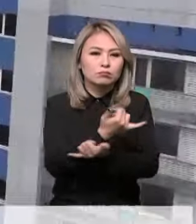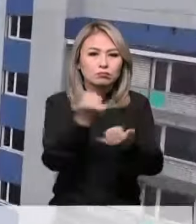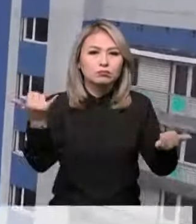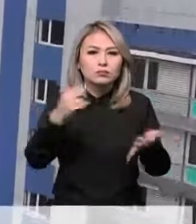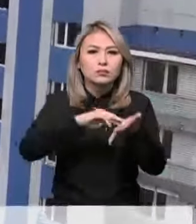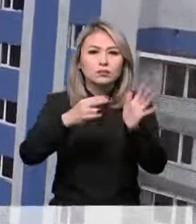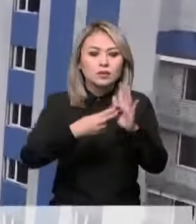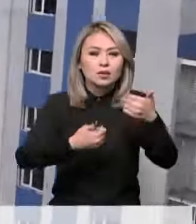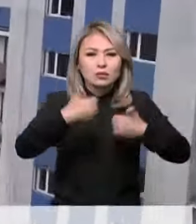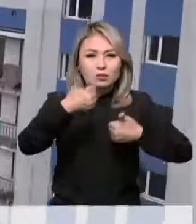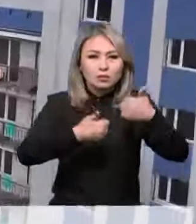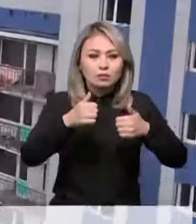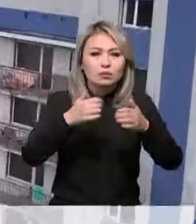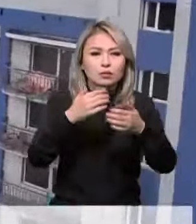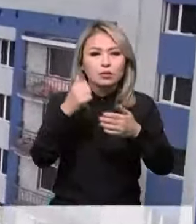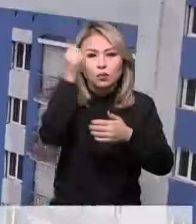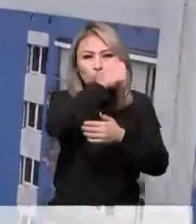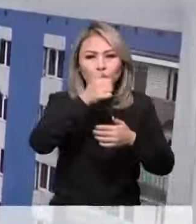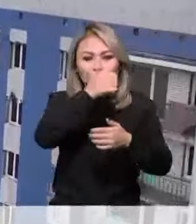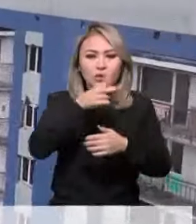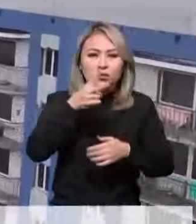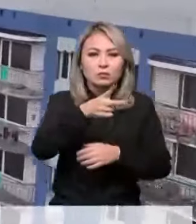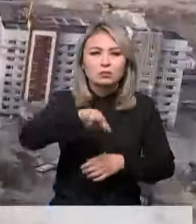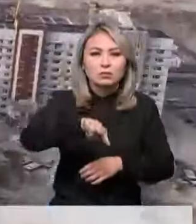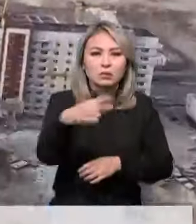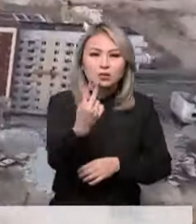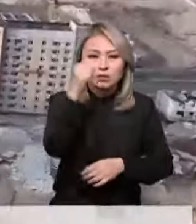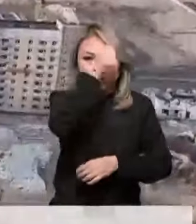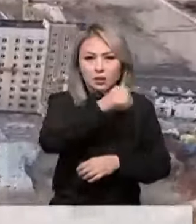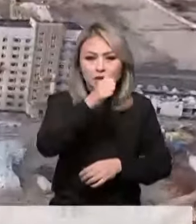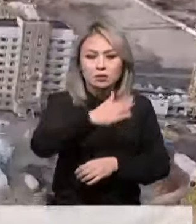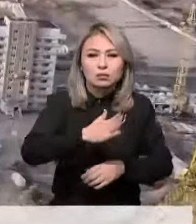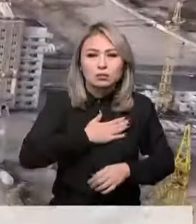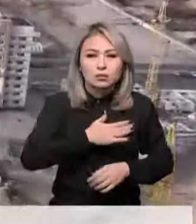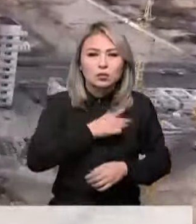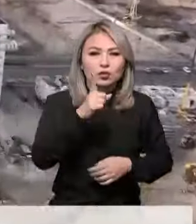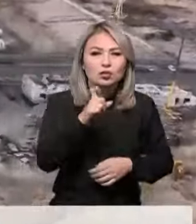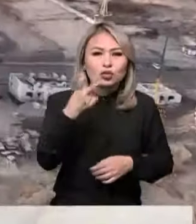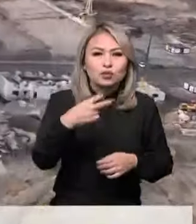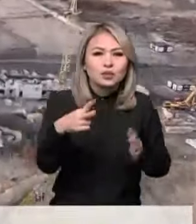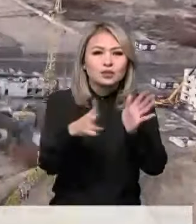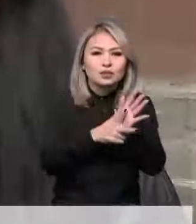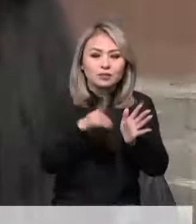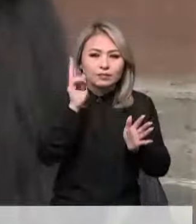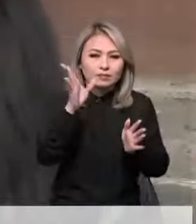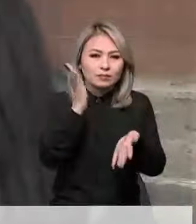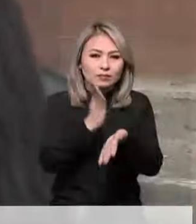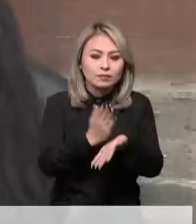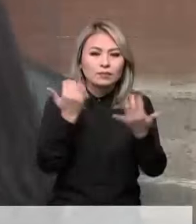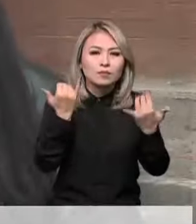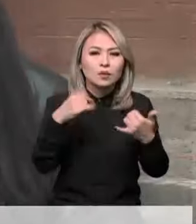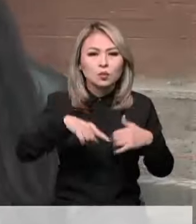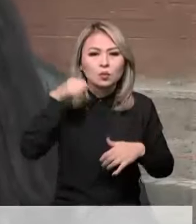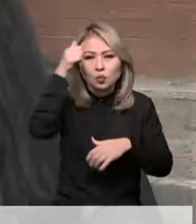жоспарланып. Салыстырсақ та жылдарды 2022-де бізде 128 пәтер бөлінді. Ал осы